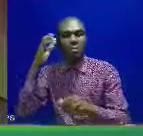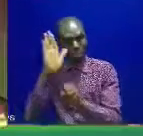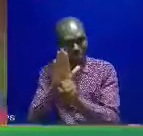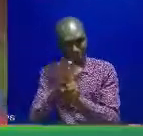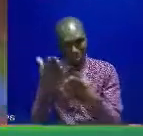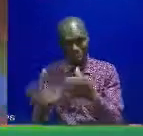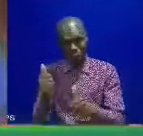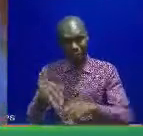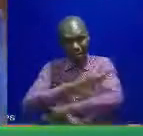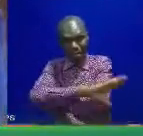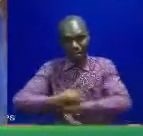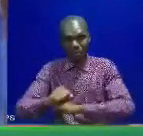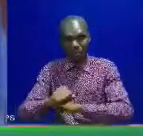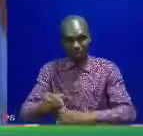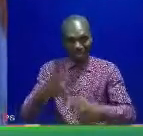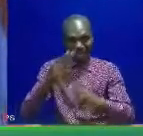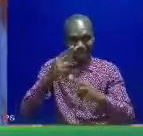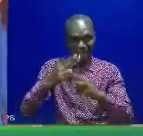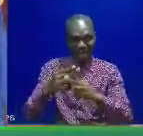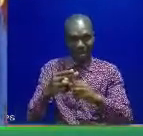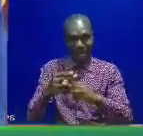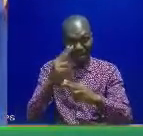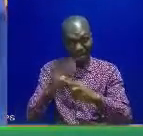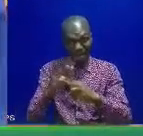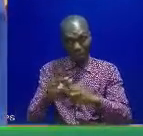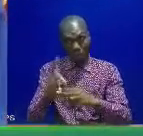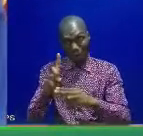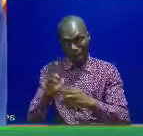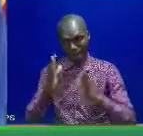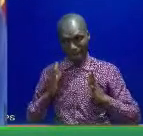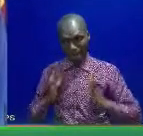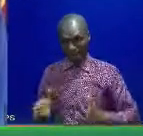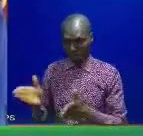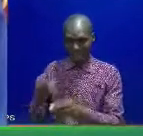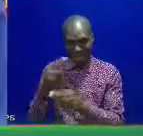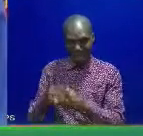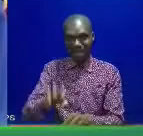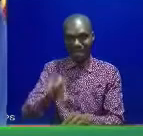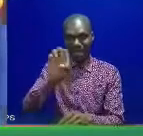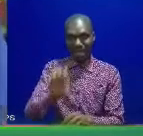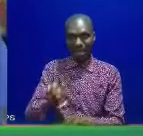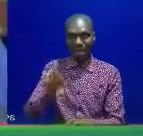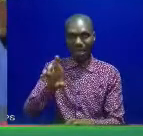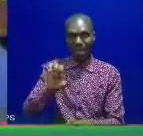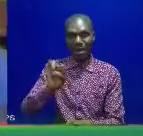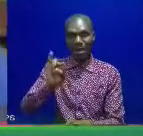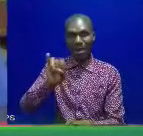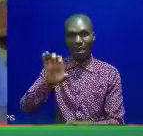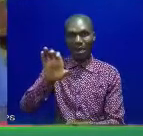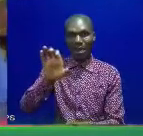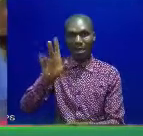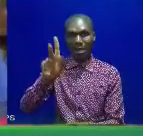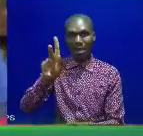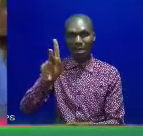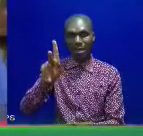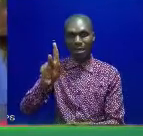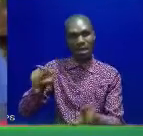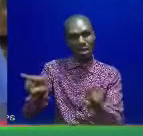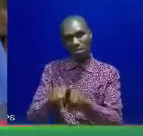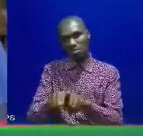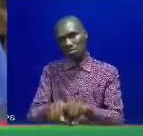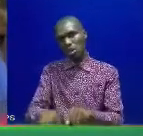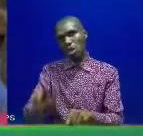nyumba. Majina ambayo tumepata yao mmoja anaitwa Eric Ogega. Mtu kama wa miaka